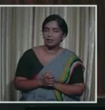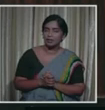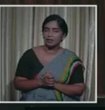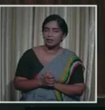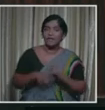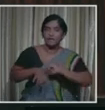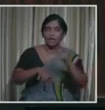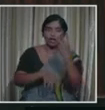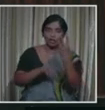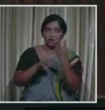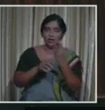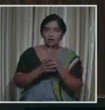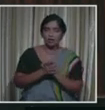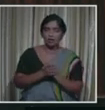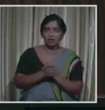apa? Makanya?